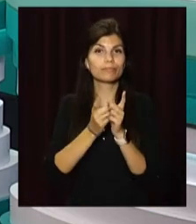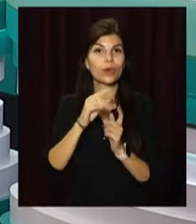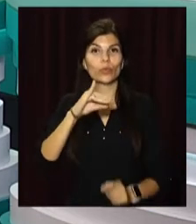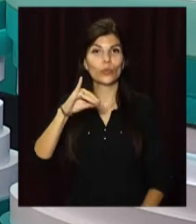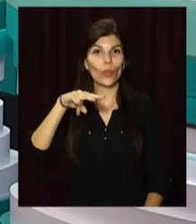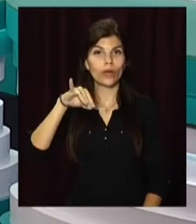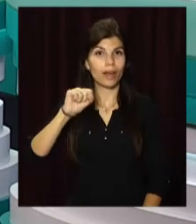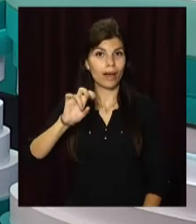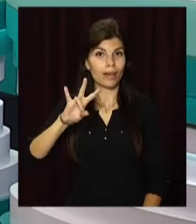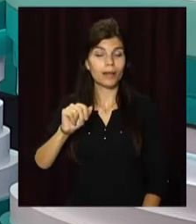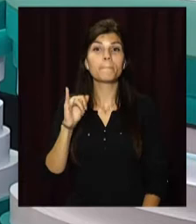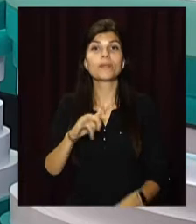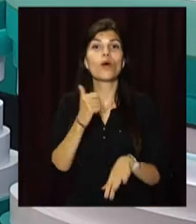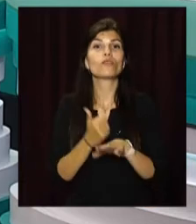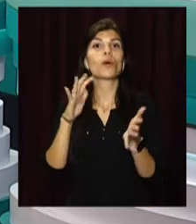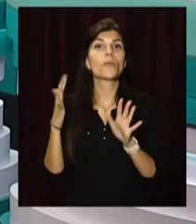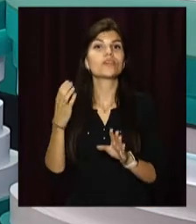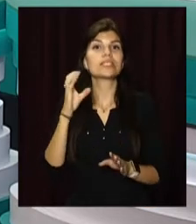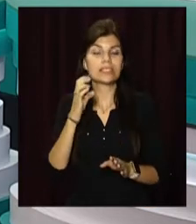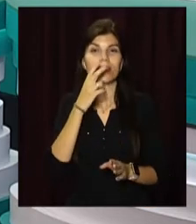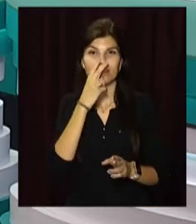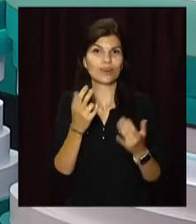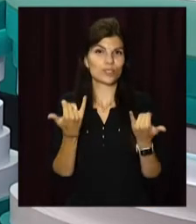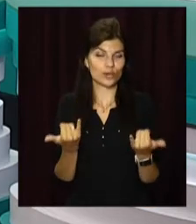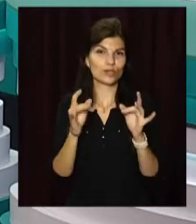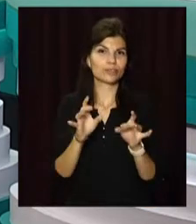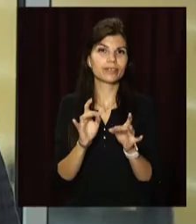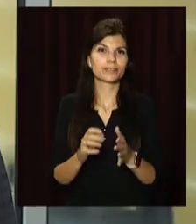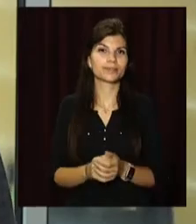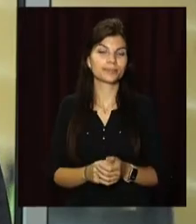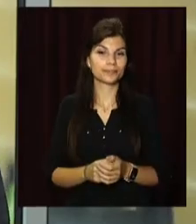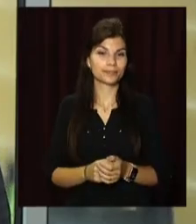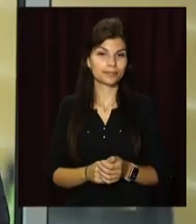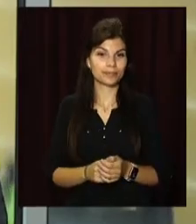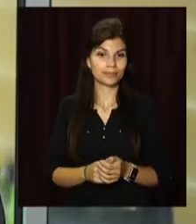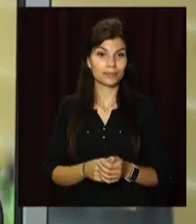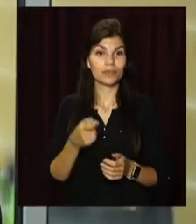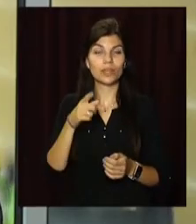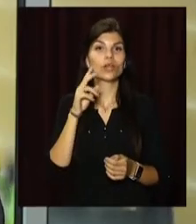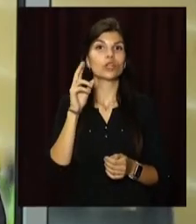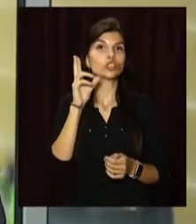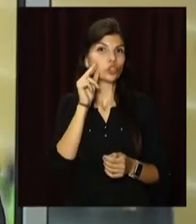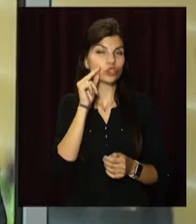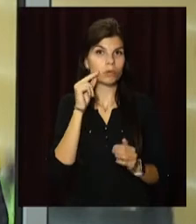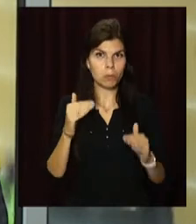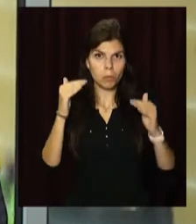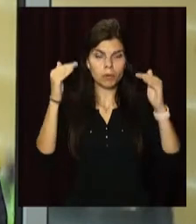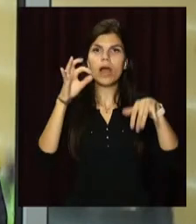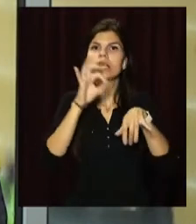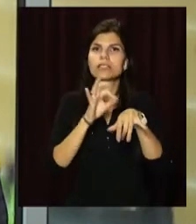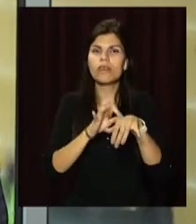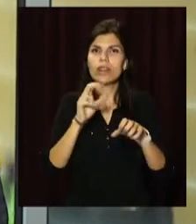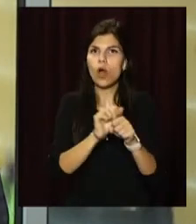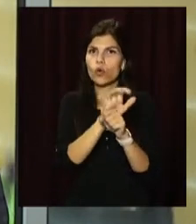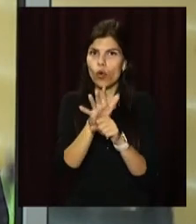Юліана Пуговкіна. І про головні події середи дивіться просто зараз. Цифри йдуть вгору. Рівень захворюваності